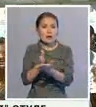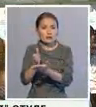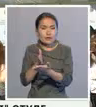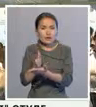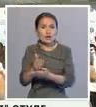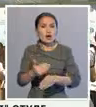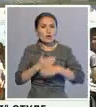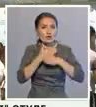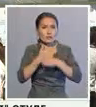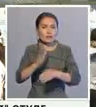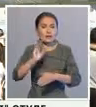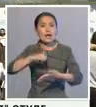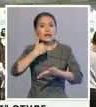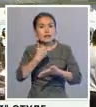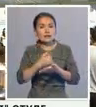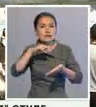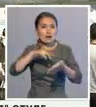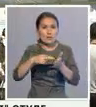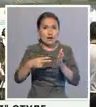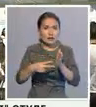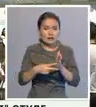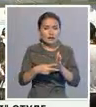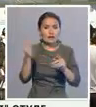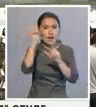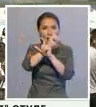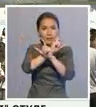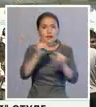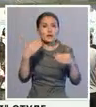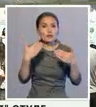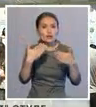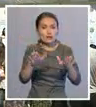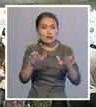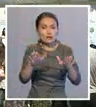бағыт-бағдар жалпы негізгі мақсаты мектеп түлектеріне бағыт-бағдар беру.